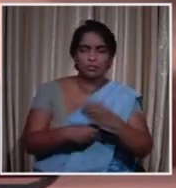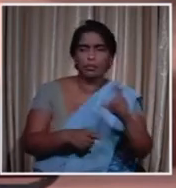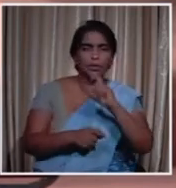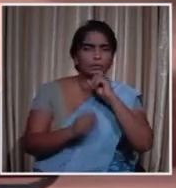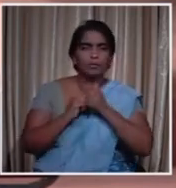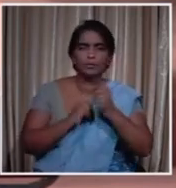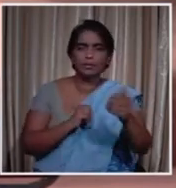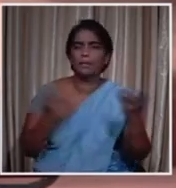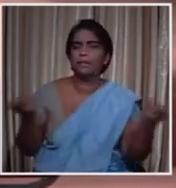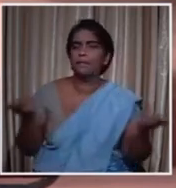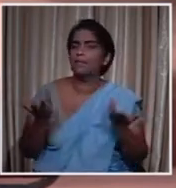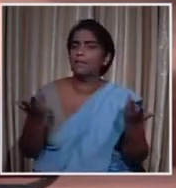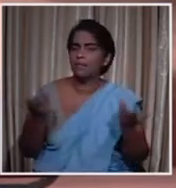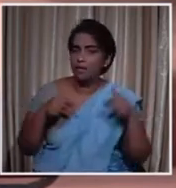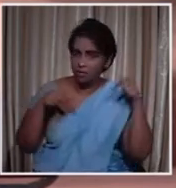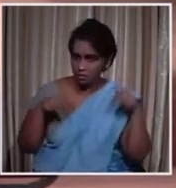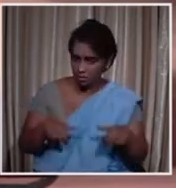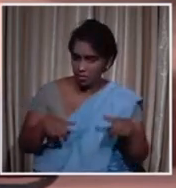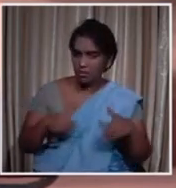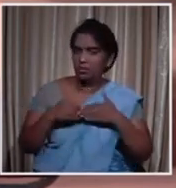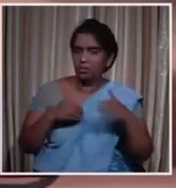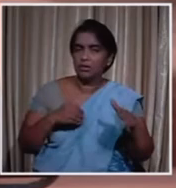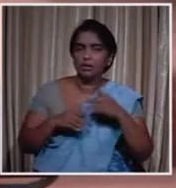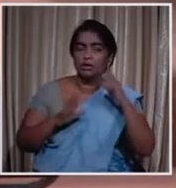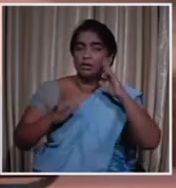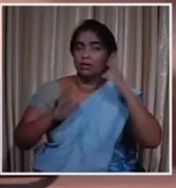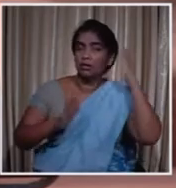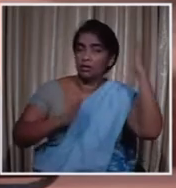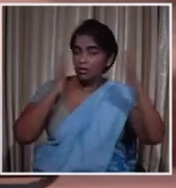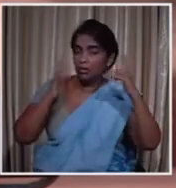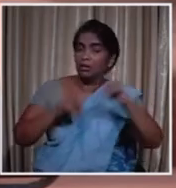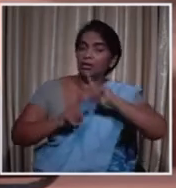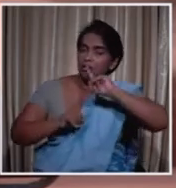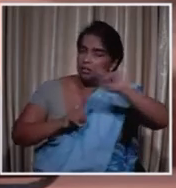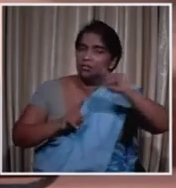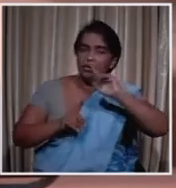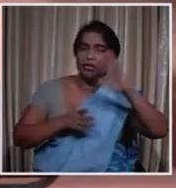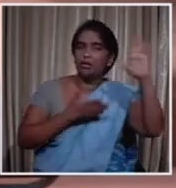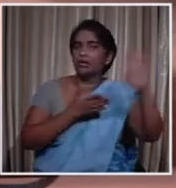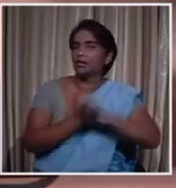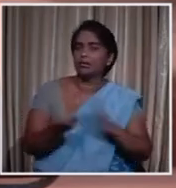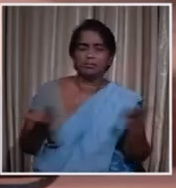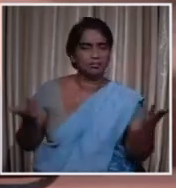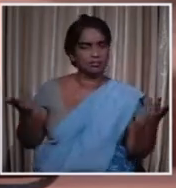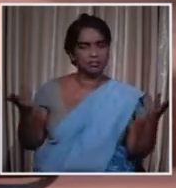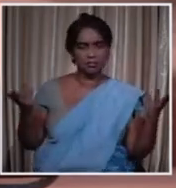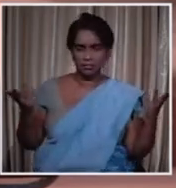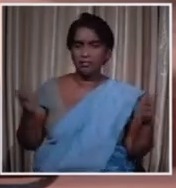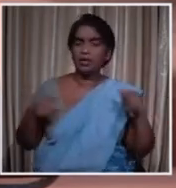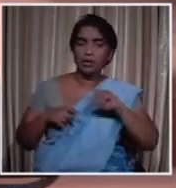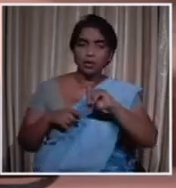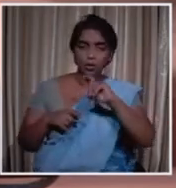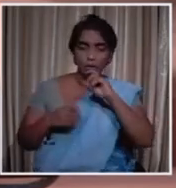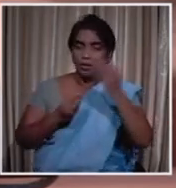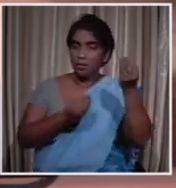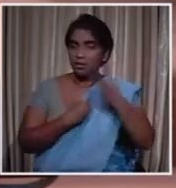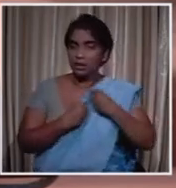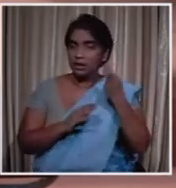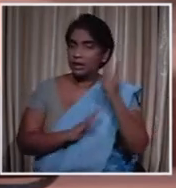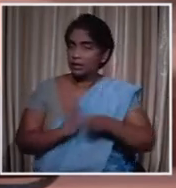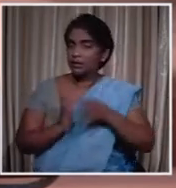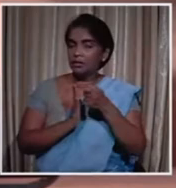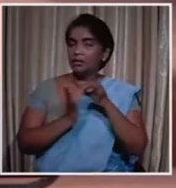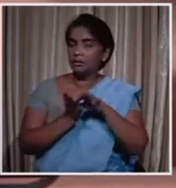வரை சர்வதேசம் கேட்கிறது, நியாயம் கதைக்கிறது. ஆனால் அதே நேரம் இங்கே நீதிமன்றம் கொடுத்த தீர்ப்பை மீறி இவ்வாறு இந்த